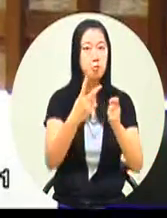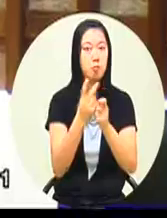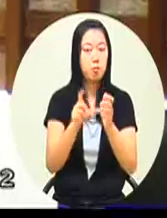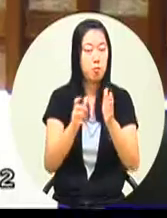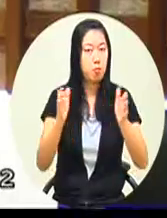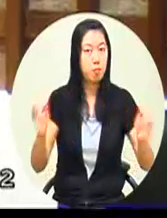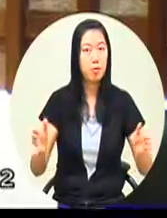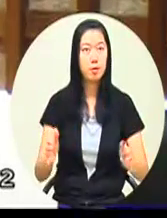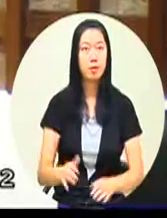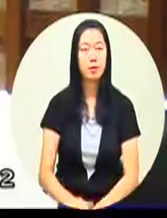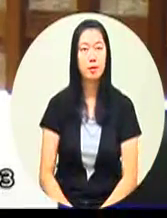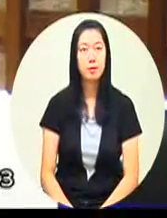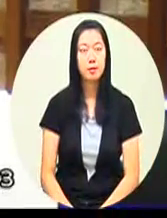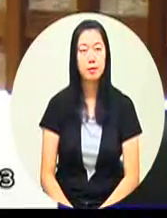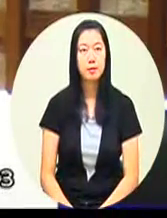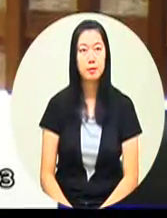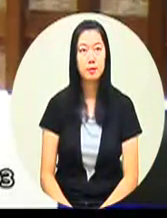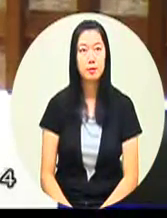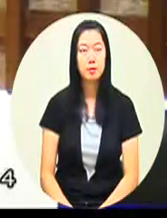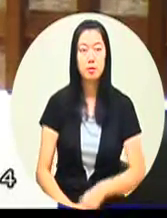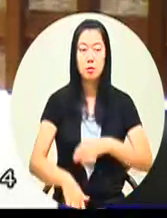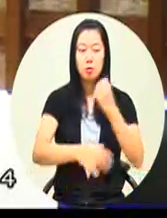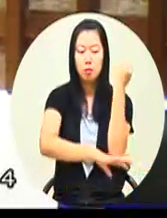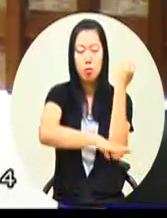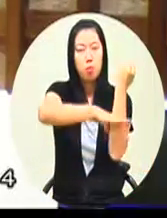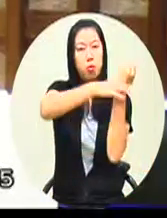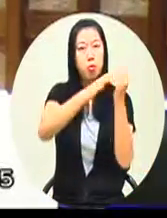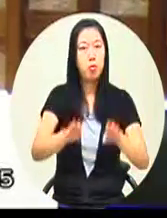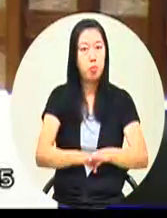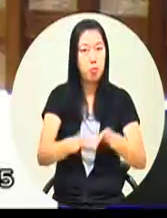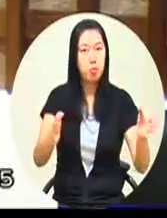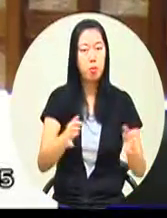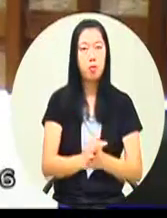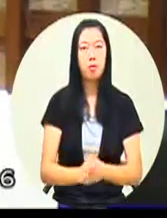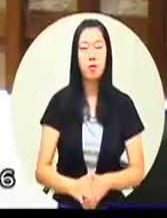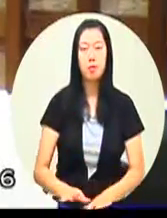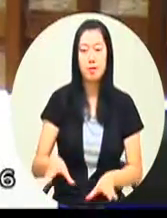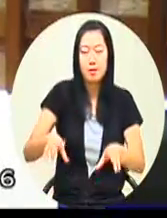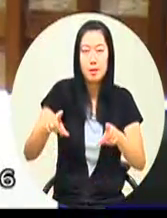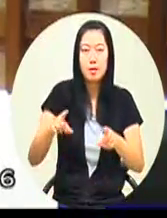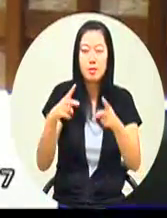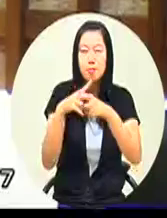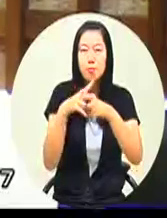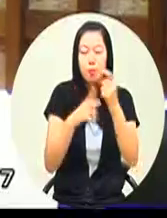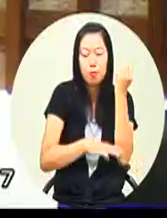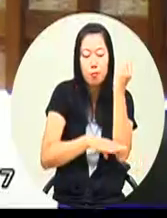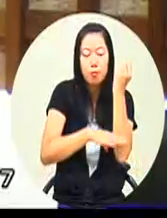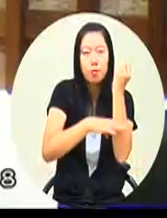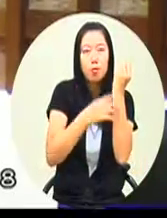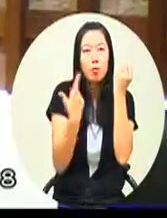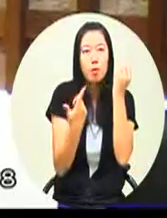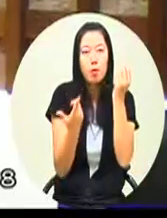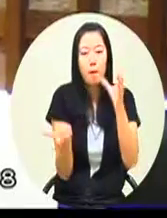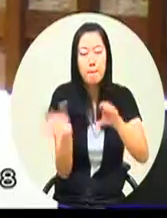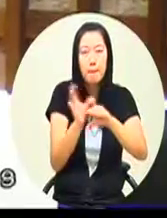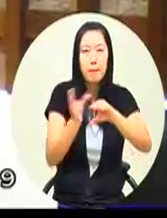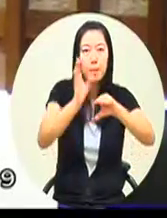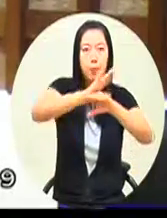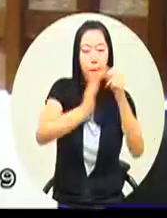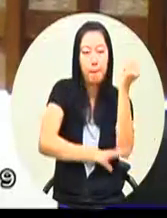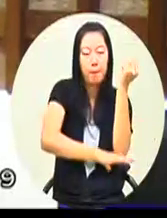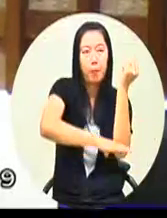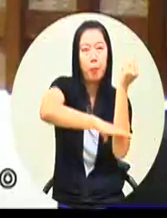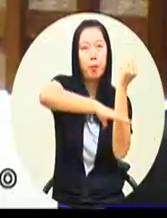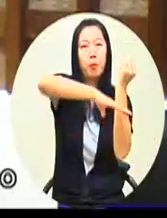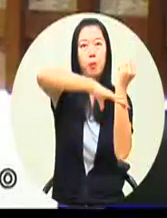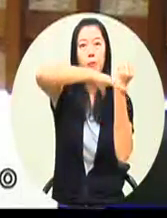阵82年的时阵开始淹，头仔是小夸，尾仔会使讲愈淹愈严重，一年搁再